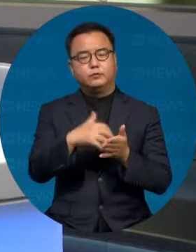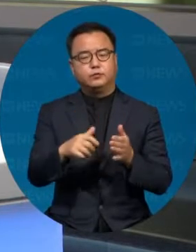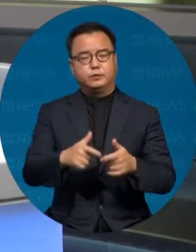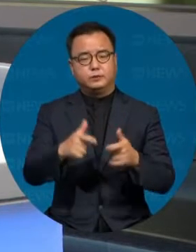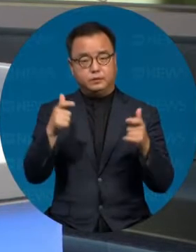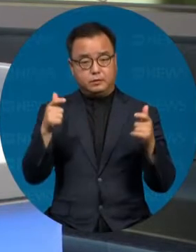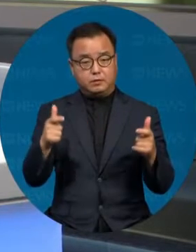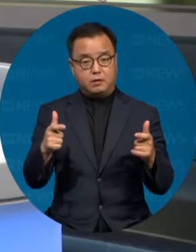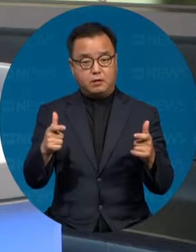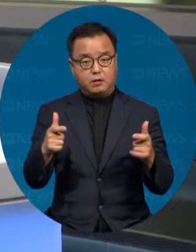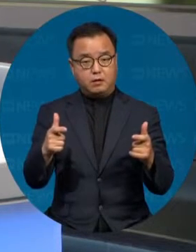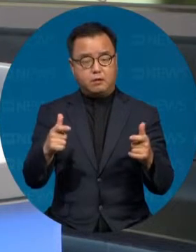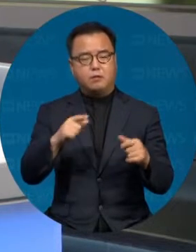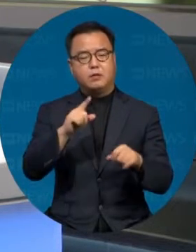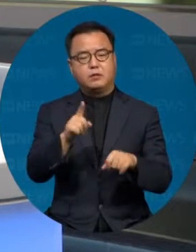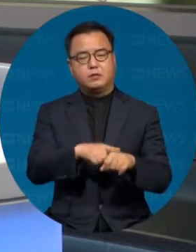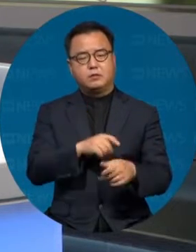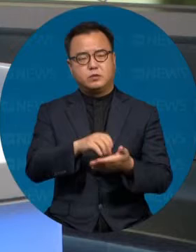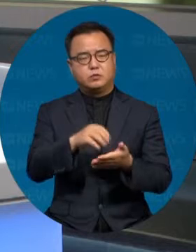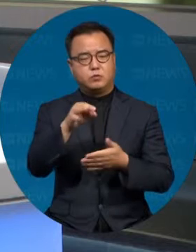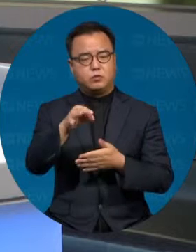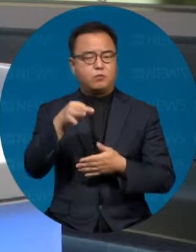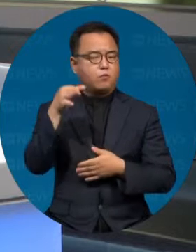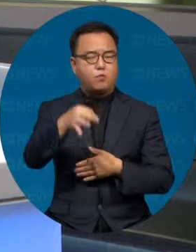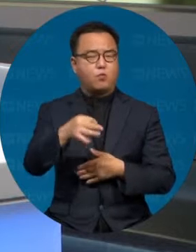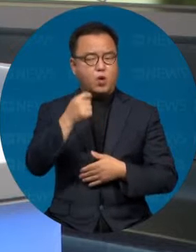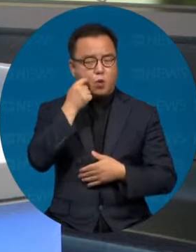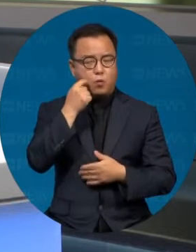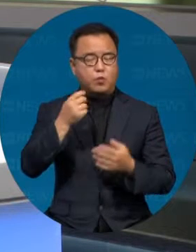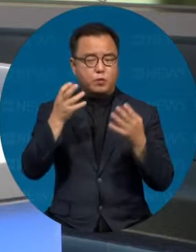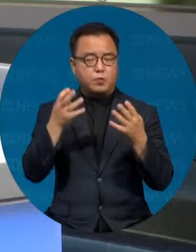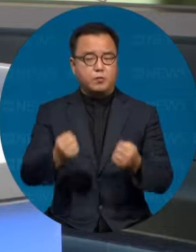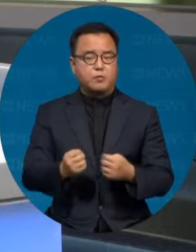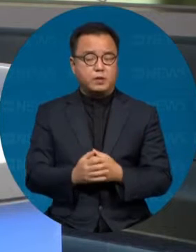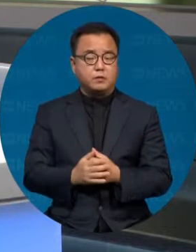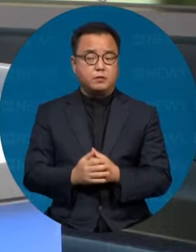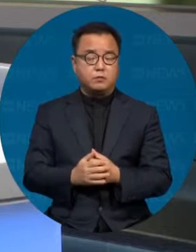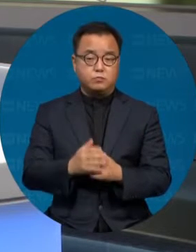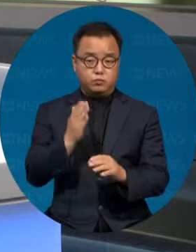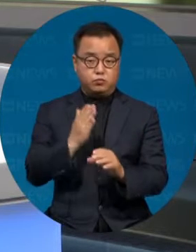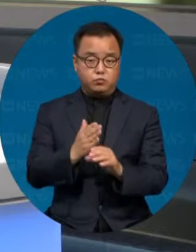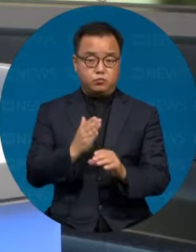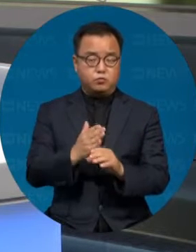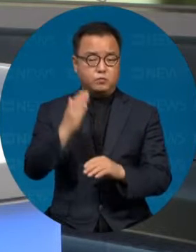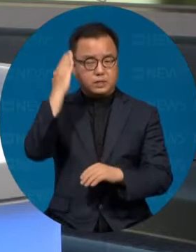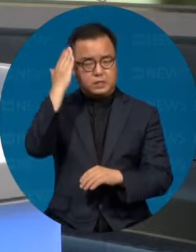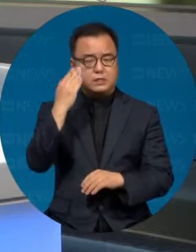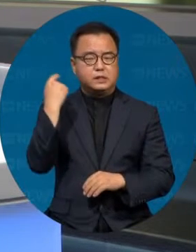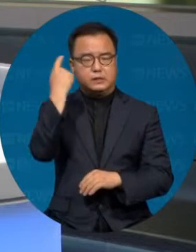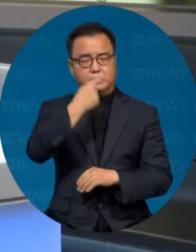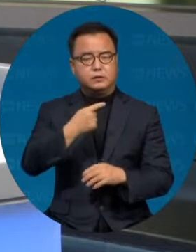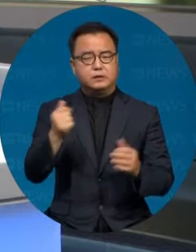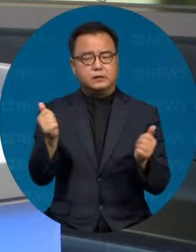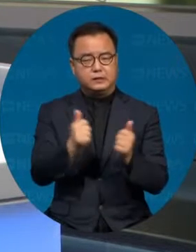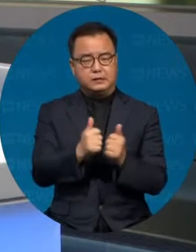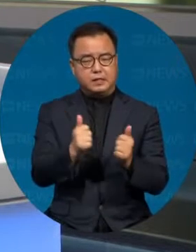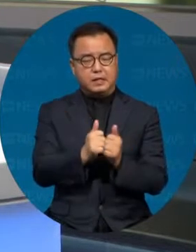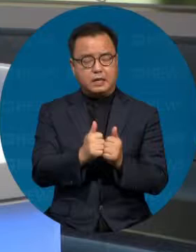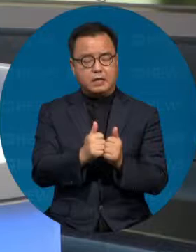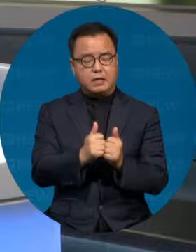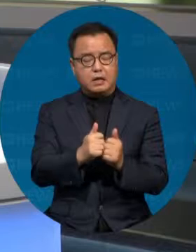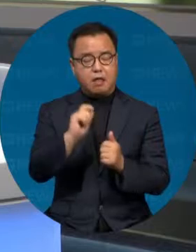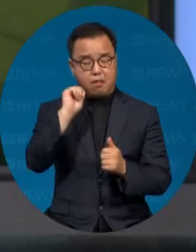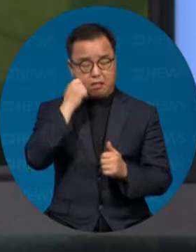자연스럽게 등록금을 내지 못한 학생들도 늘고 있는데요. 그런데 그중에서도 특히나 흑인 학생들의 어려움이 가속화되고 있다고요.